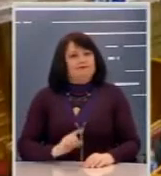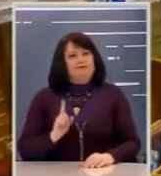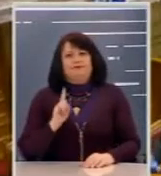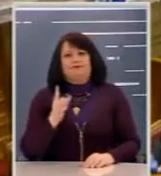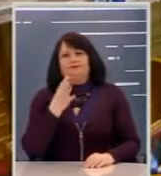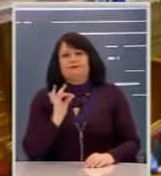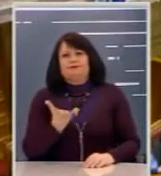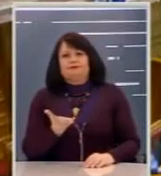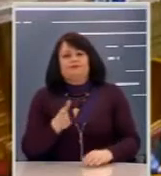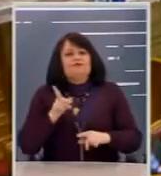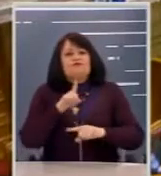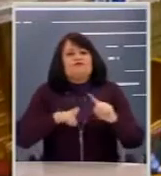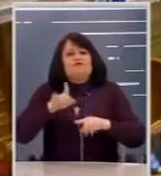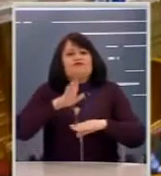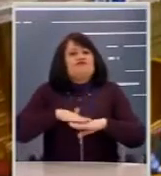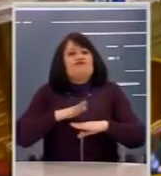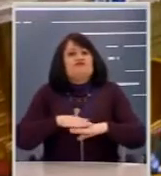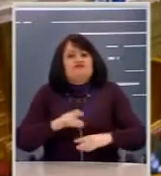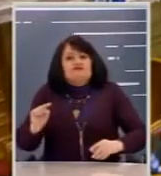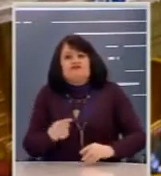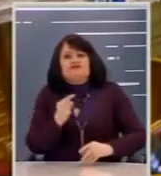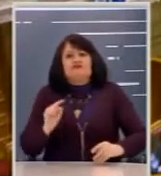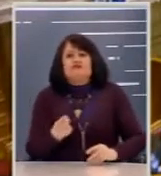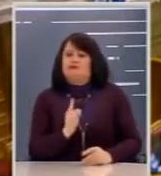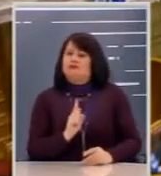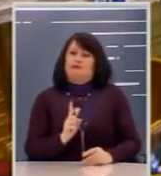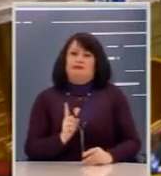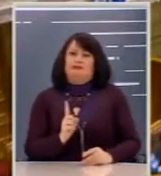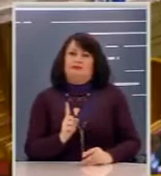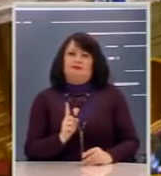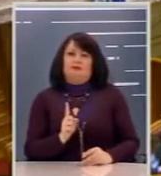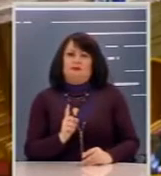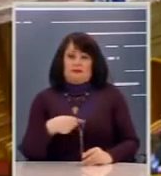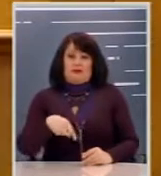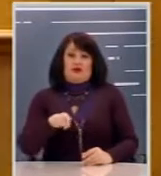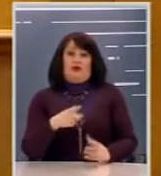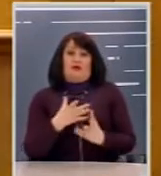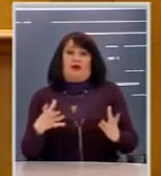βρούμε ενόχους ή να καρφώσουμε μέρες που είναι